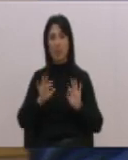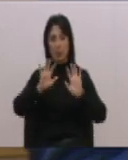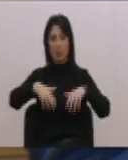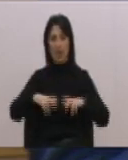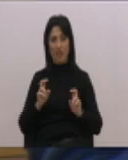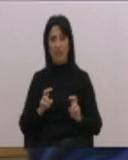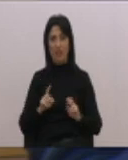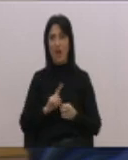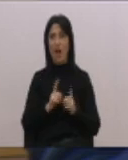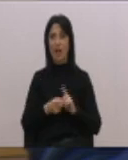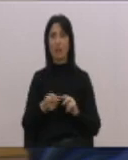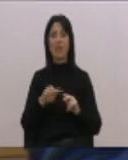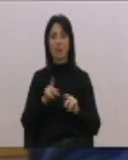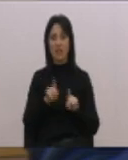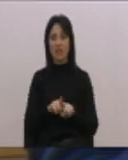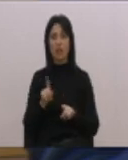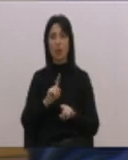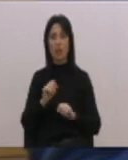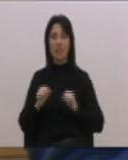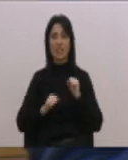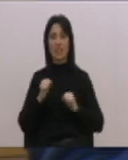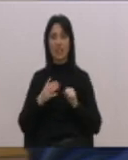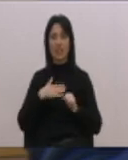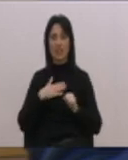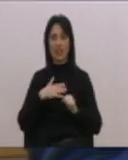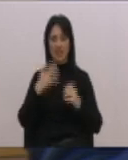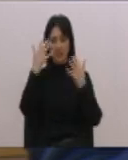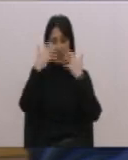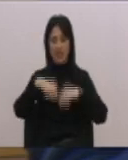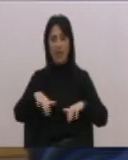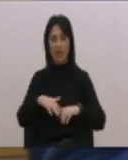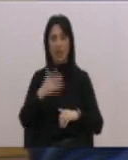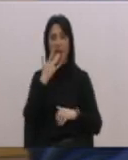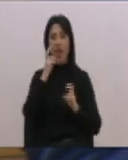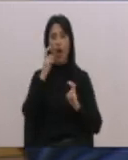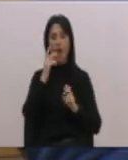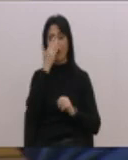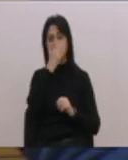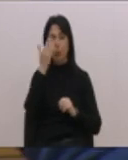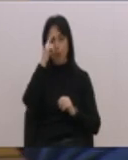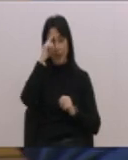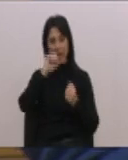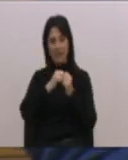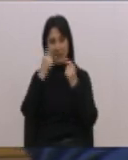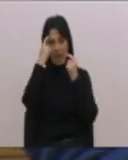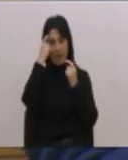წაგვართვა, არამედ იმითაც, რომ ცდილობდა ჩვენთვის წაერთმია ეროვნული